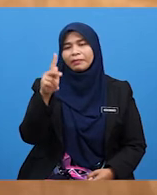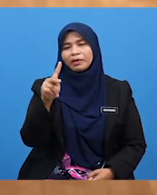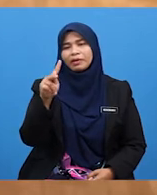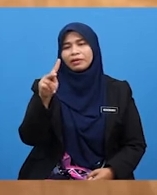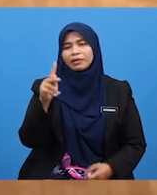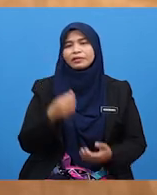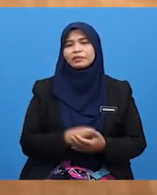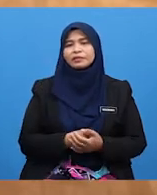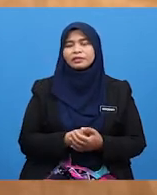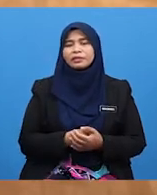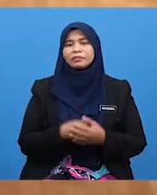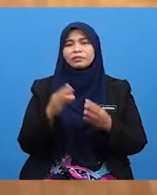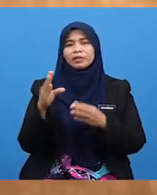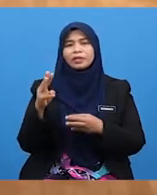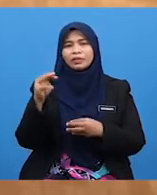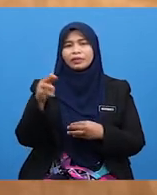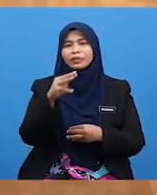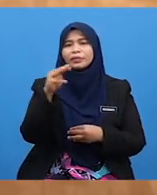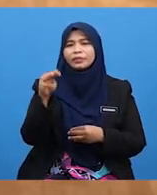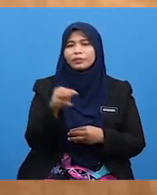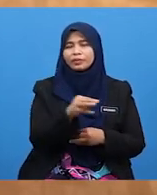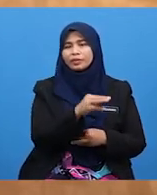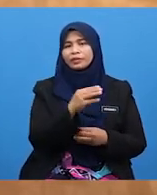sayang Dama, mudik ke hulu.